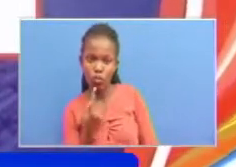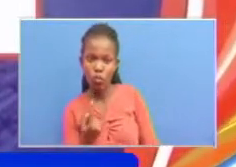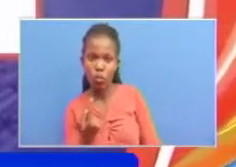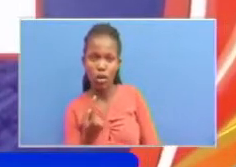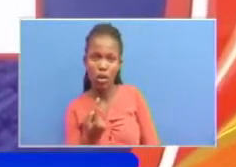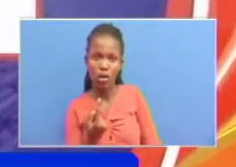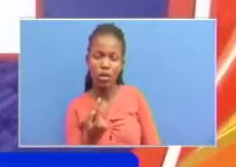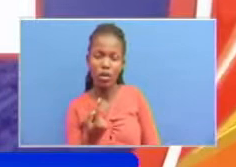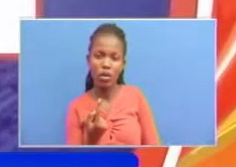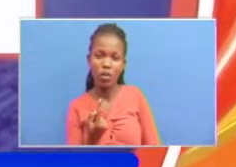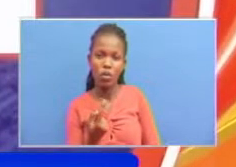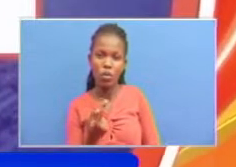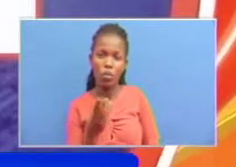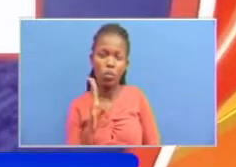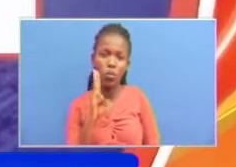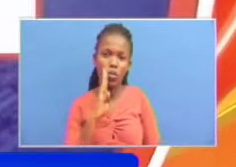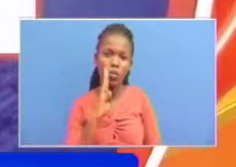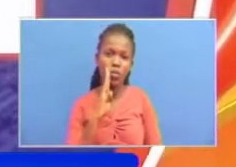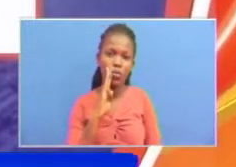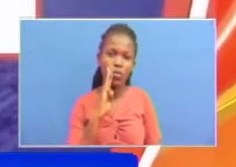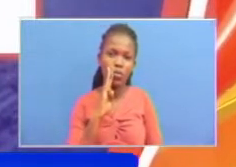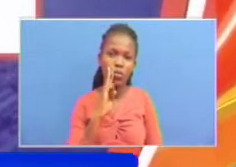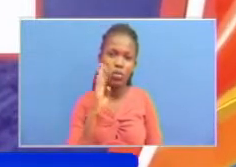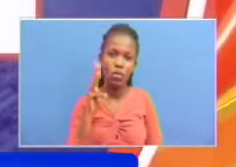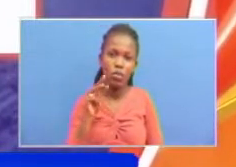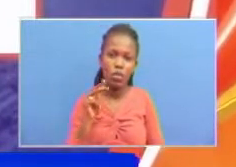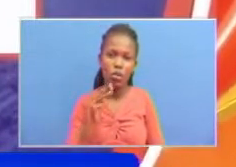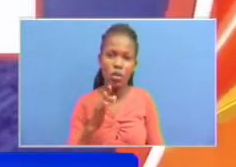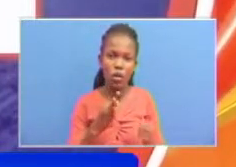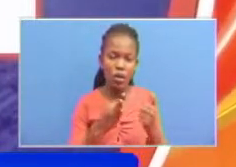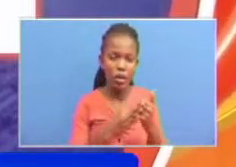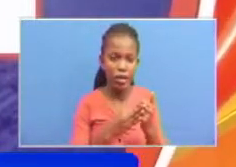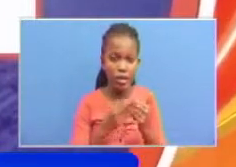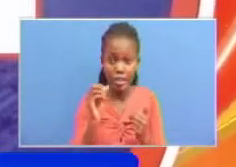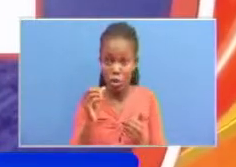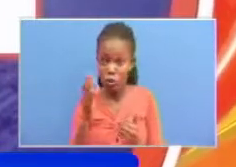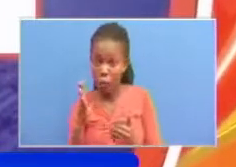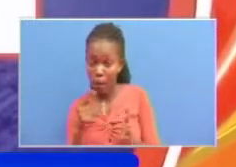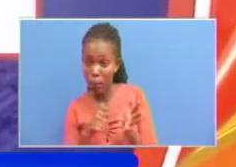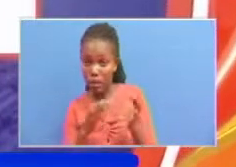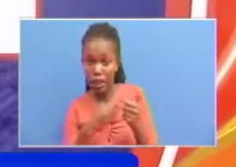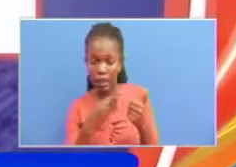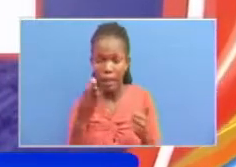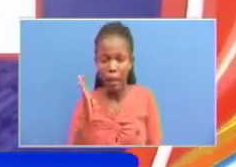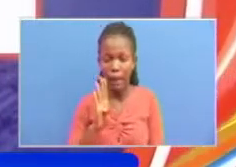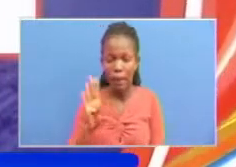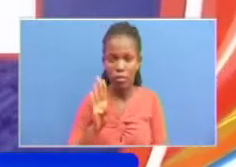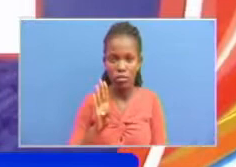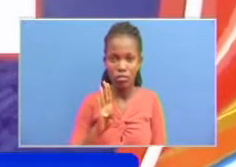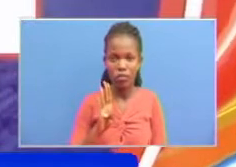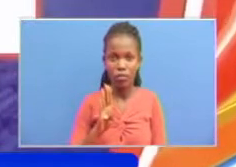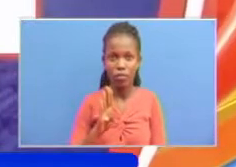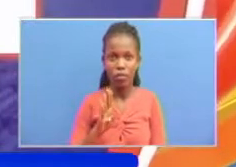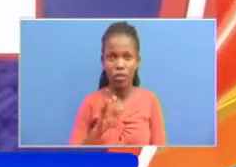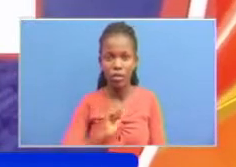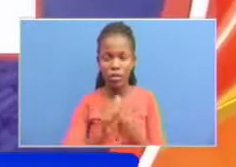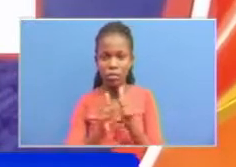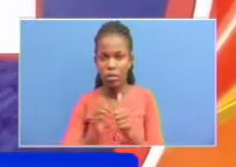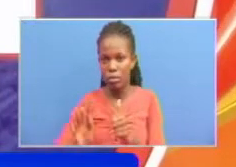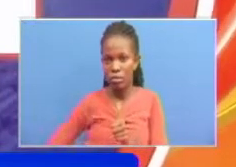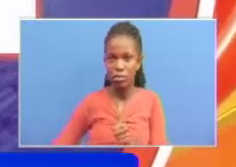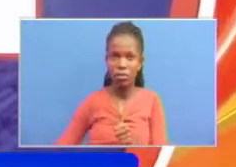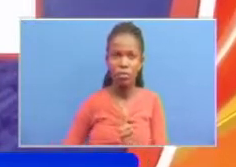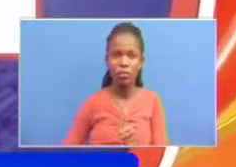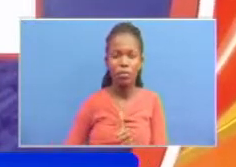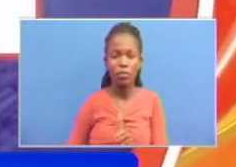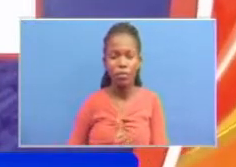Dini wakaliko waki wana uvavane wa milioni nana na ina katono nana waki wa iwanza siya madhau na kuminukelelo kwa